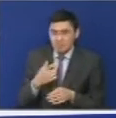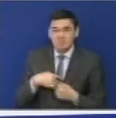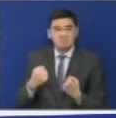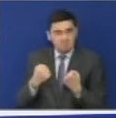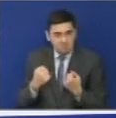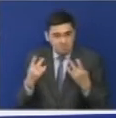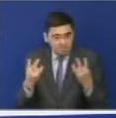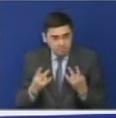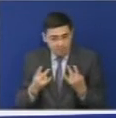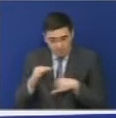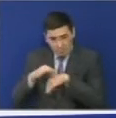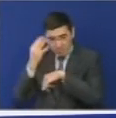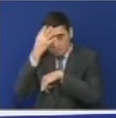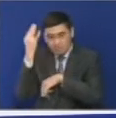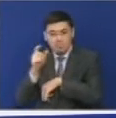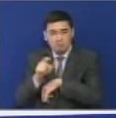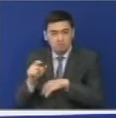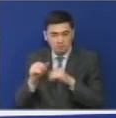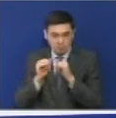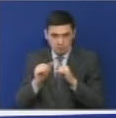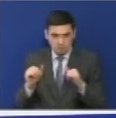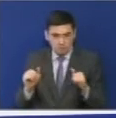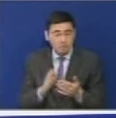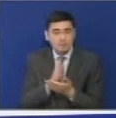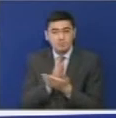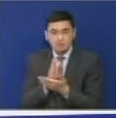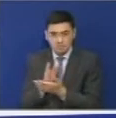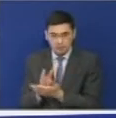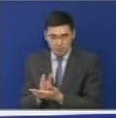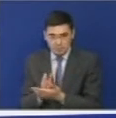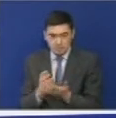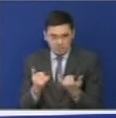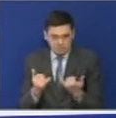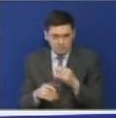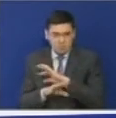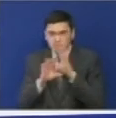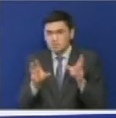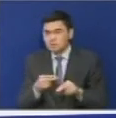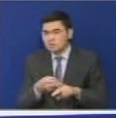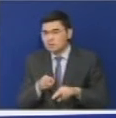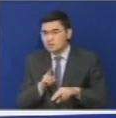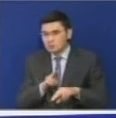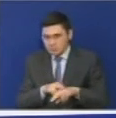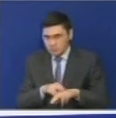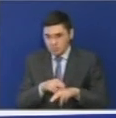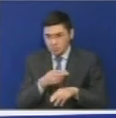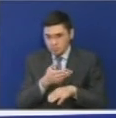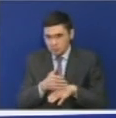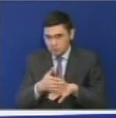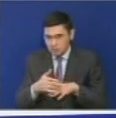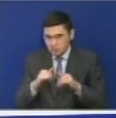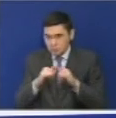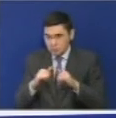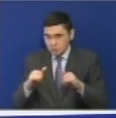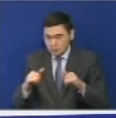бірақ геометриялық прогрессиямен емес. Бұл дер кезінде қабылданған шешімдердің нәтижесі екен анық, бірақ індет шарықтау шегіне